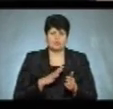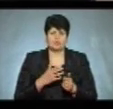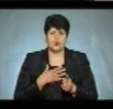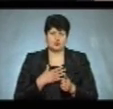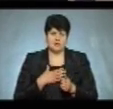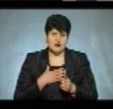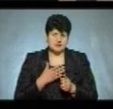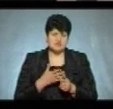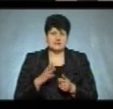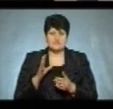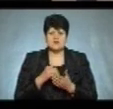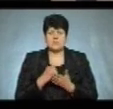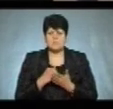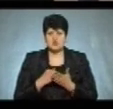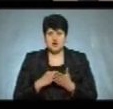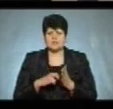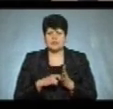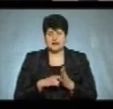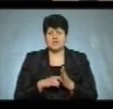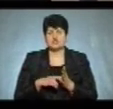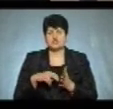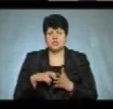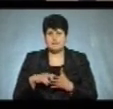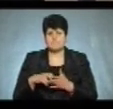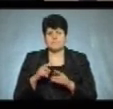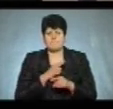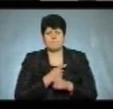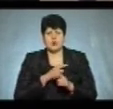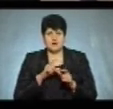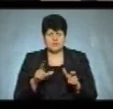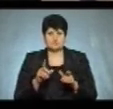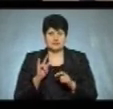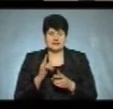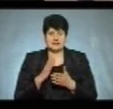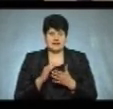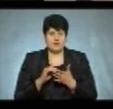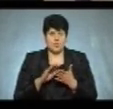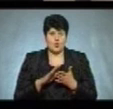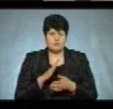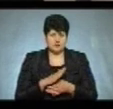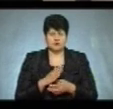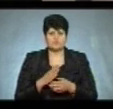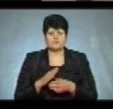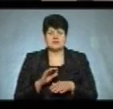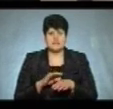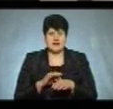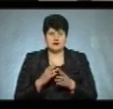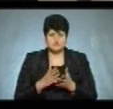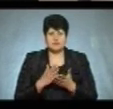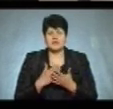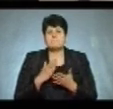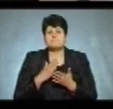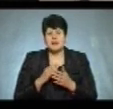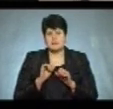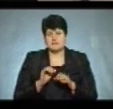знову ж таки, як кажу, є всі печатки лікарів, штамби поліклінік про те, що дитина перебуває на диспансерному обліку. З діагнозом 7, отже, ми мали повне право